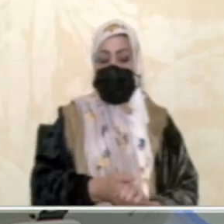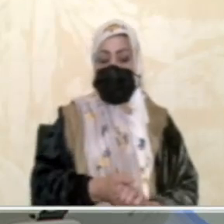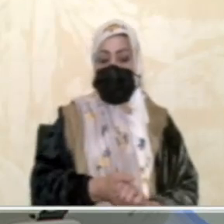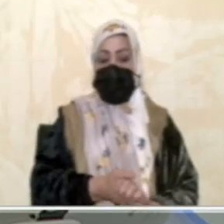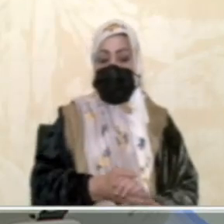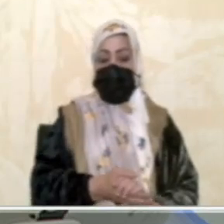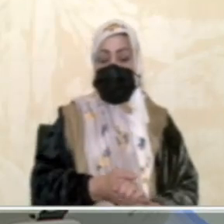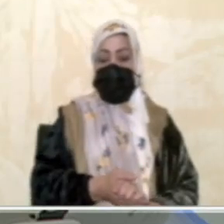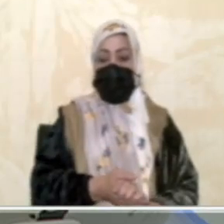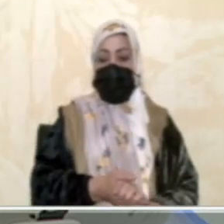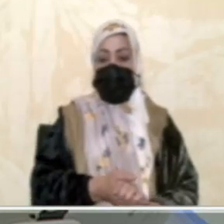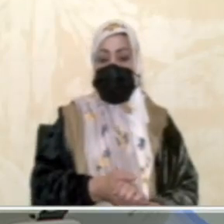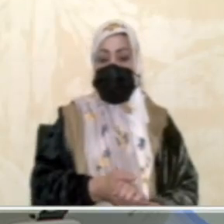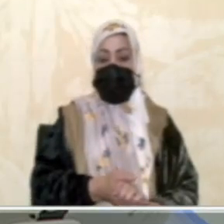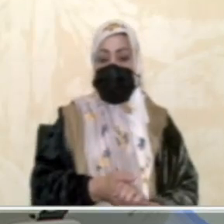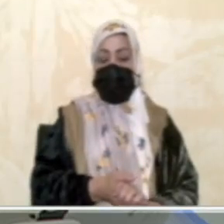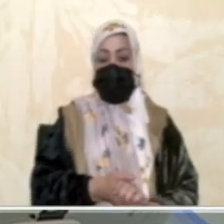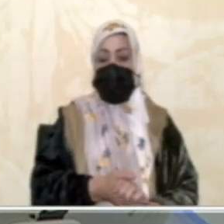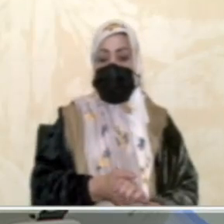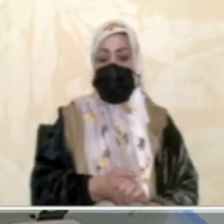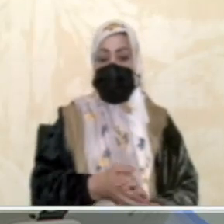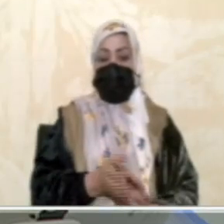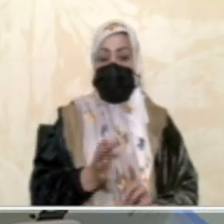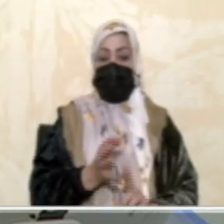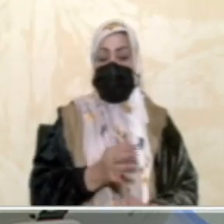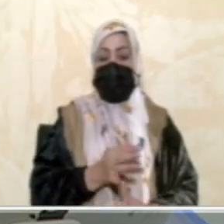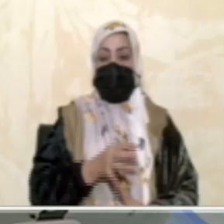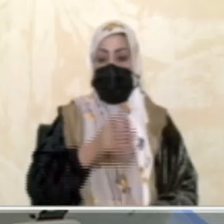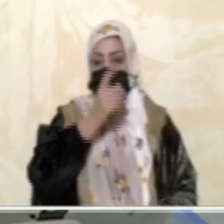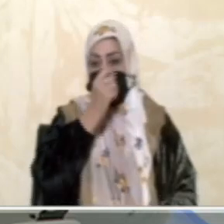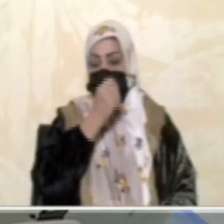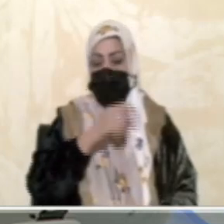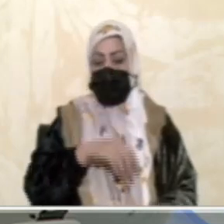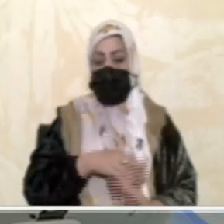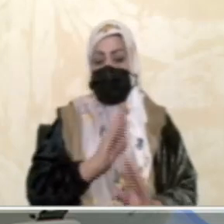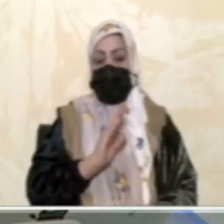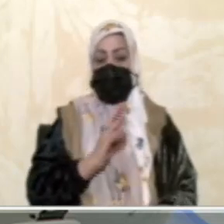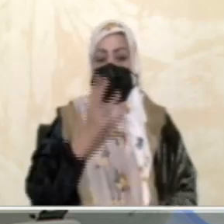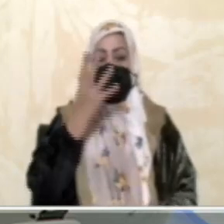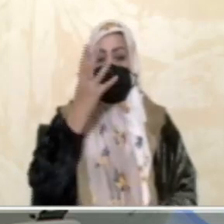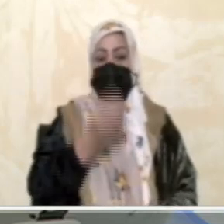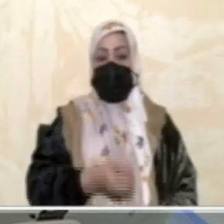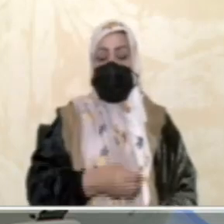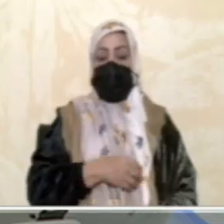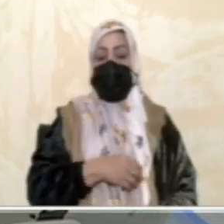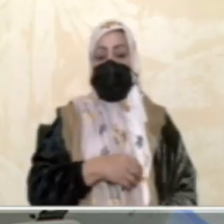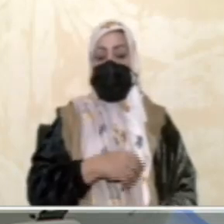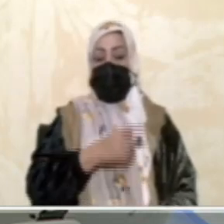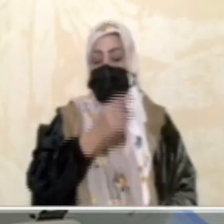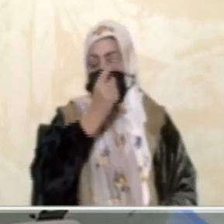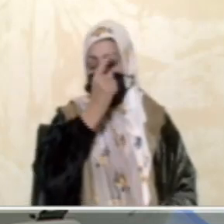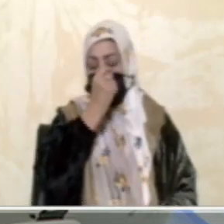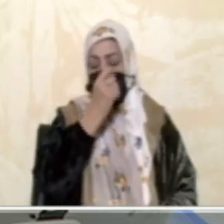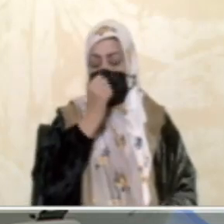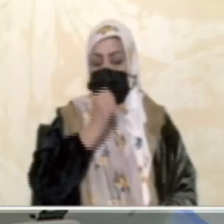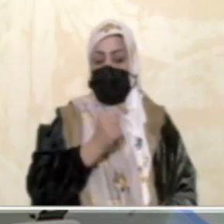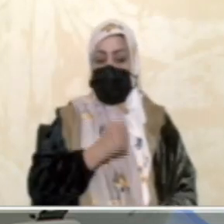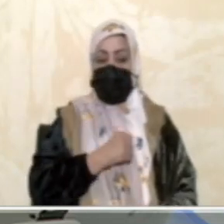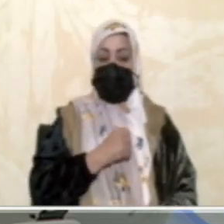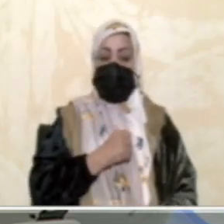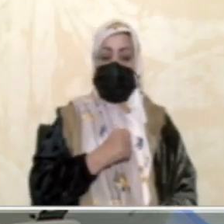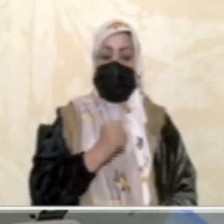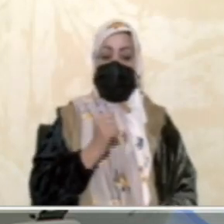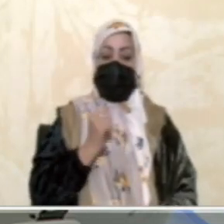قطرها في النهار وحده في الصبح وحده في اللوز ضروري بتاع الضغط تمام وطبعا مستمره لا يعني من اول رمضان